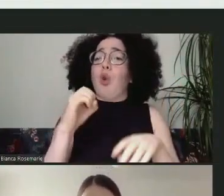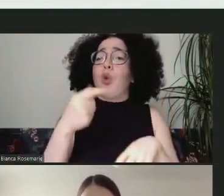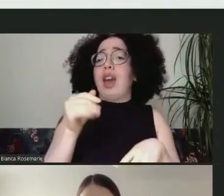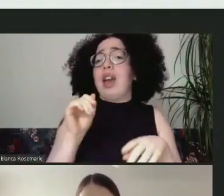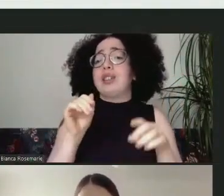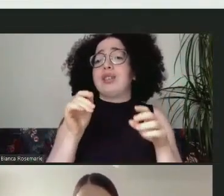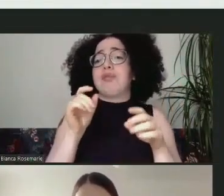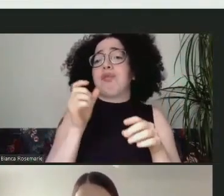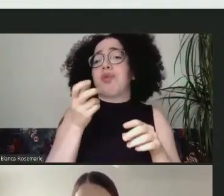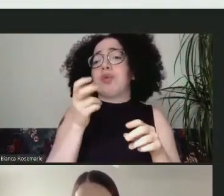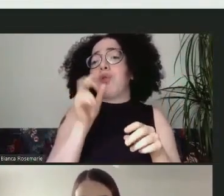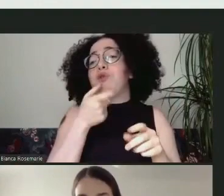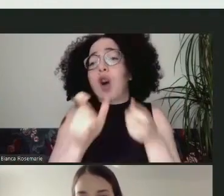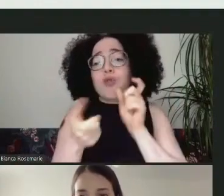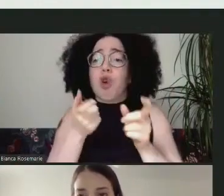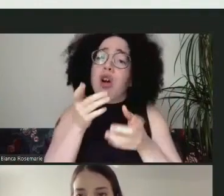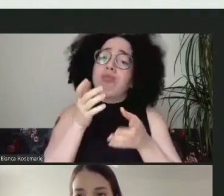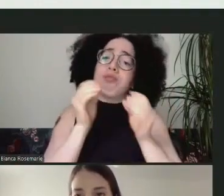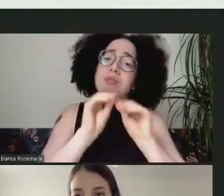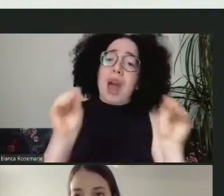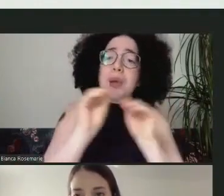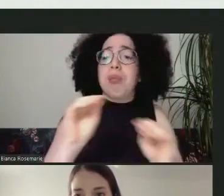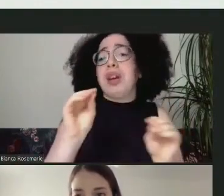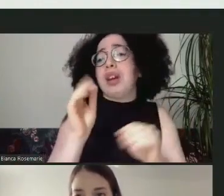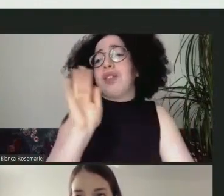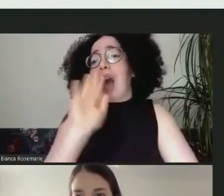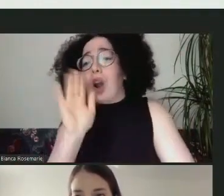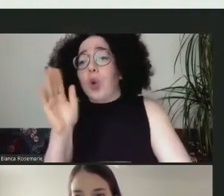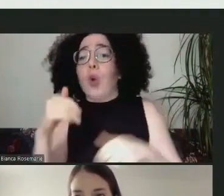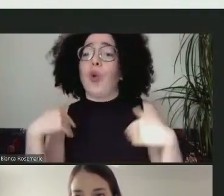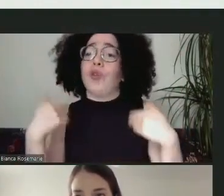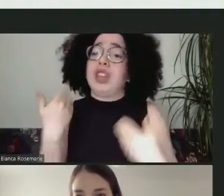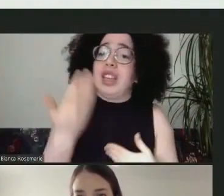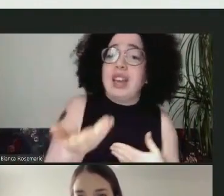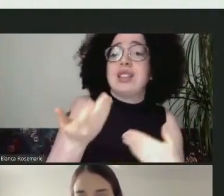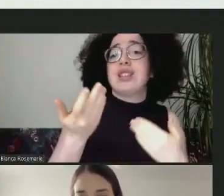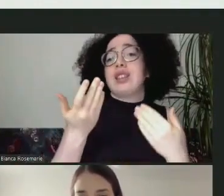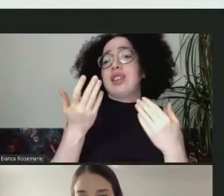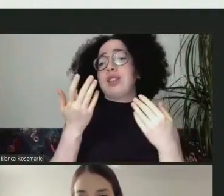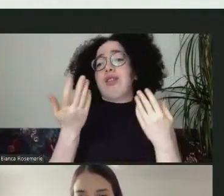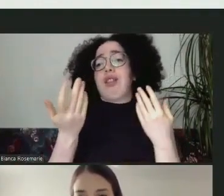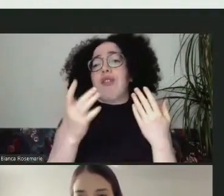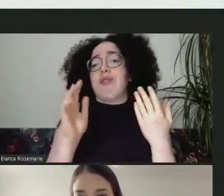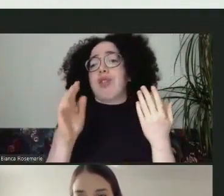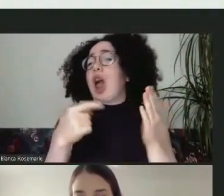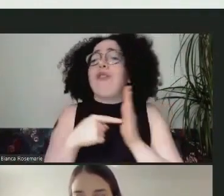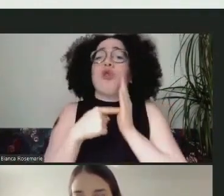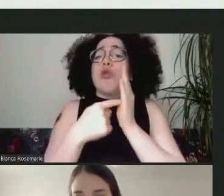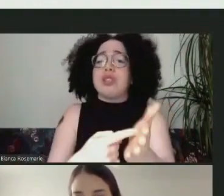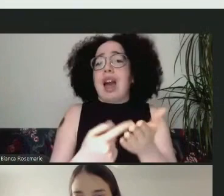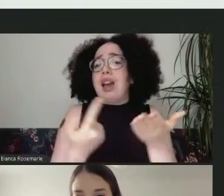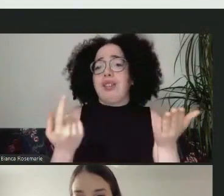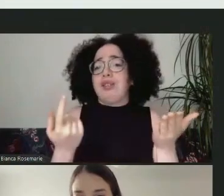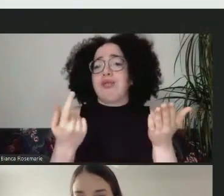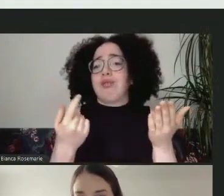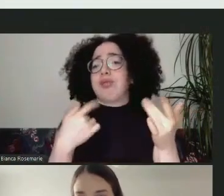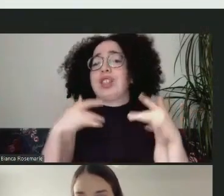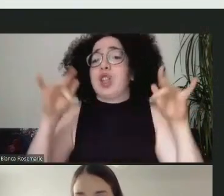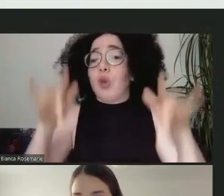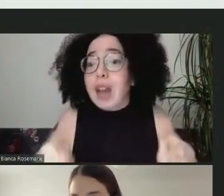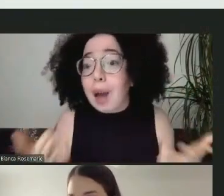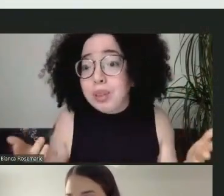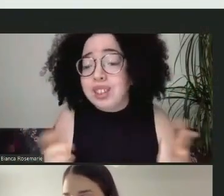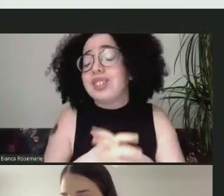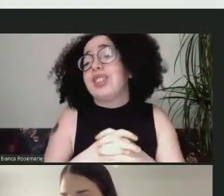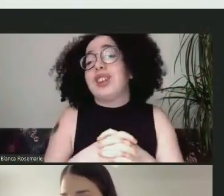auf verschiedene Dinge. Zum Beispiel bei Vitiligo ist es so, dass ich einfach mal schauen kann, sagen kann, hallo, wie